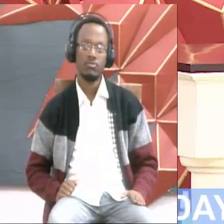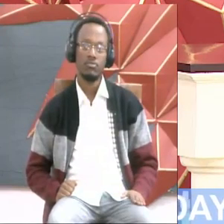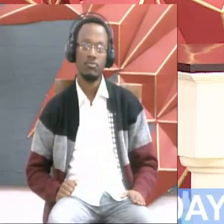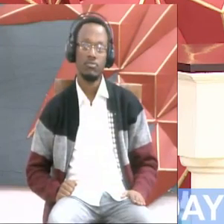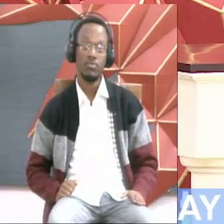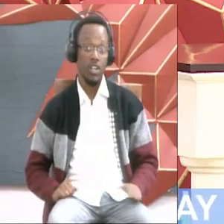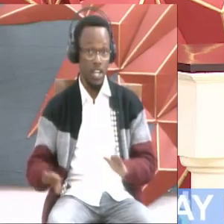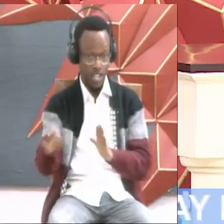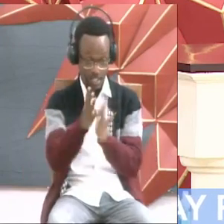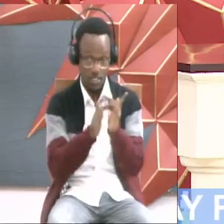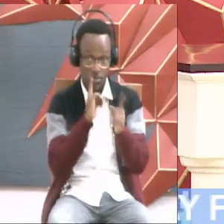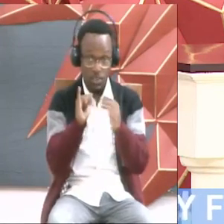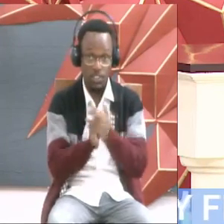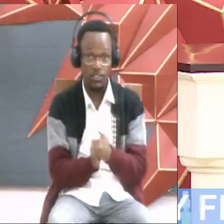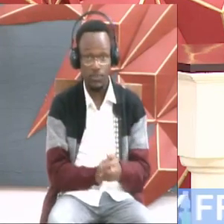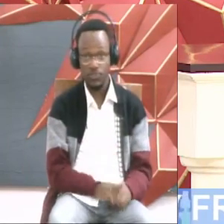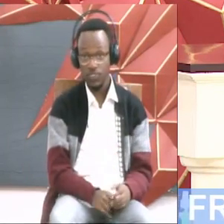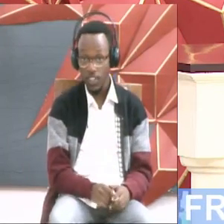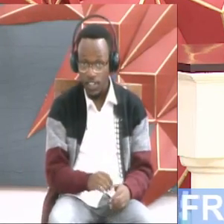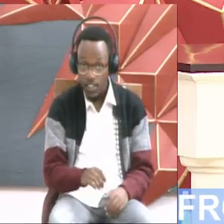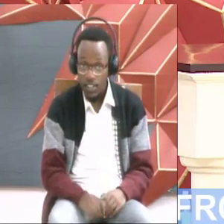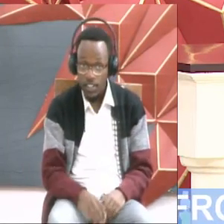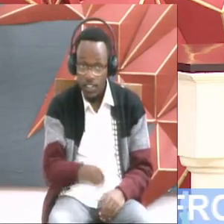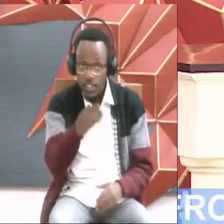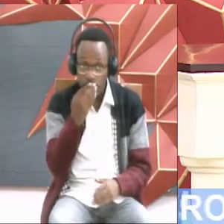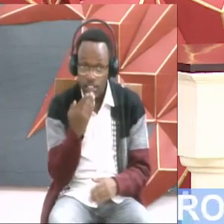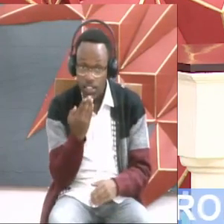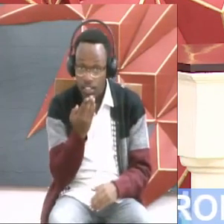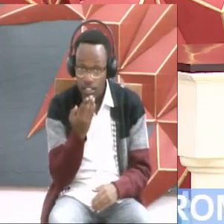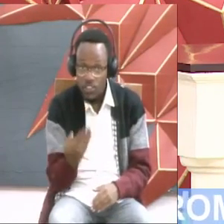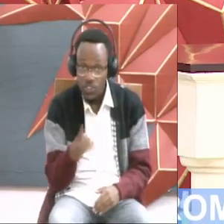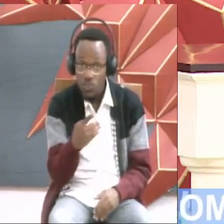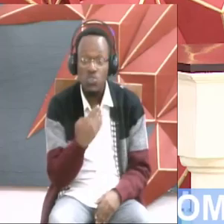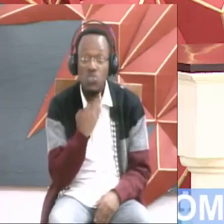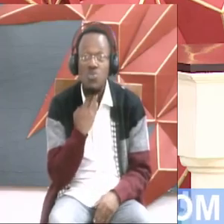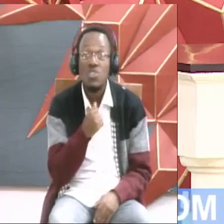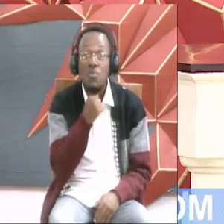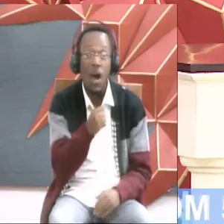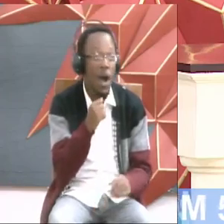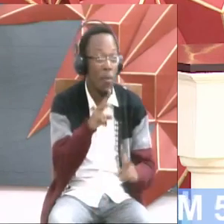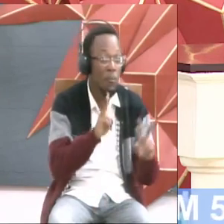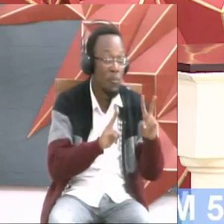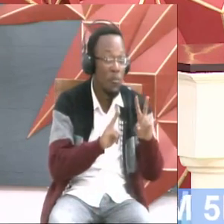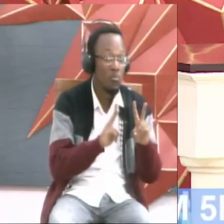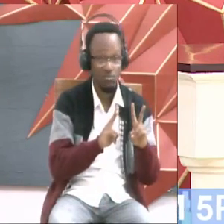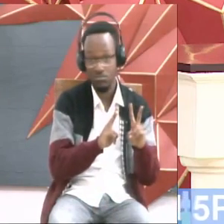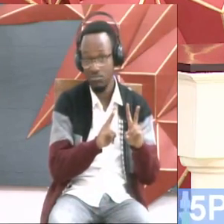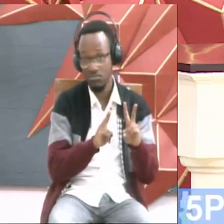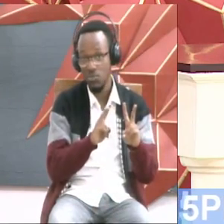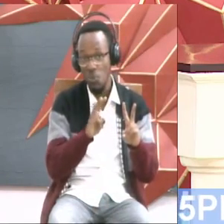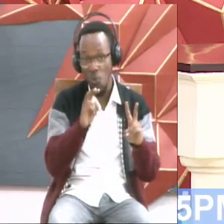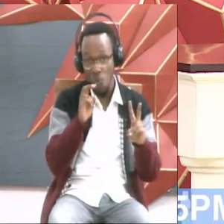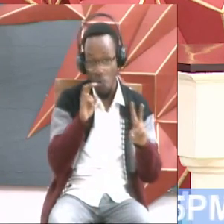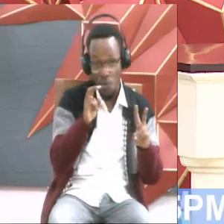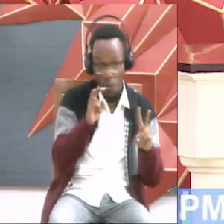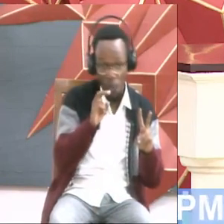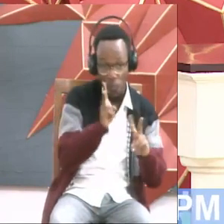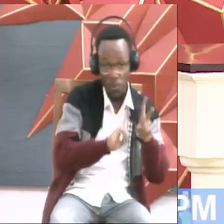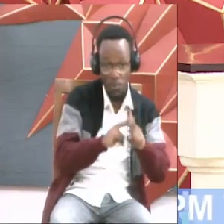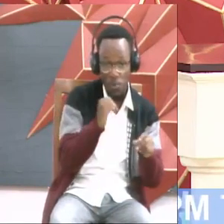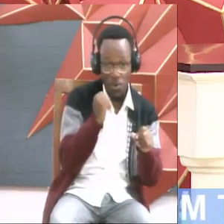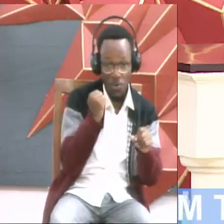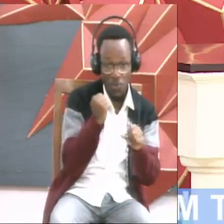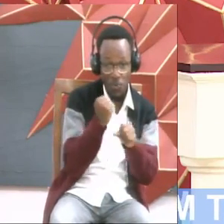bagukorera nawe ntugikorere abandi tu ne veux pas qu'on fasse pour toi toi aussi il ne faut pas le faire icyo ugomba